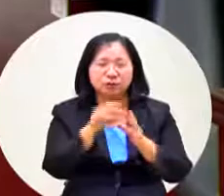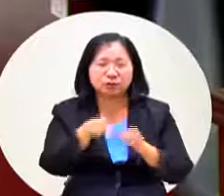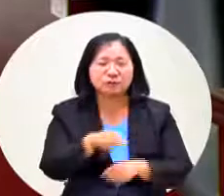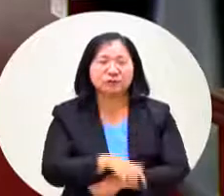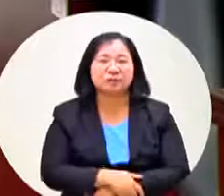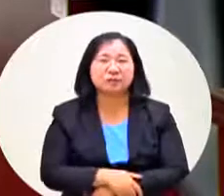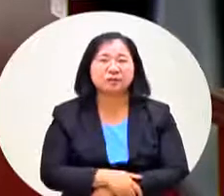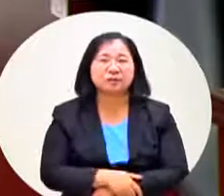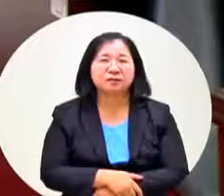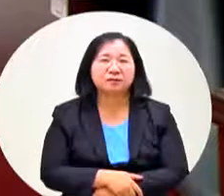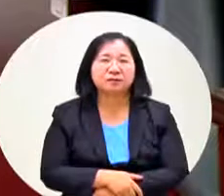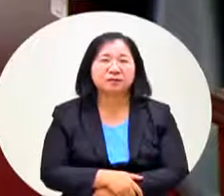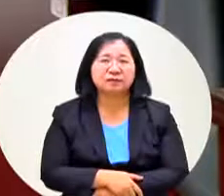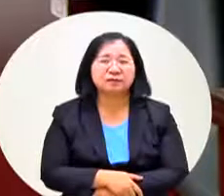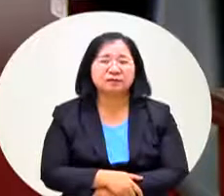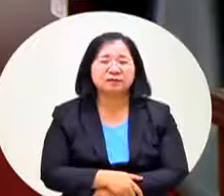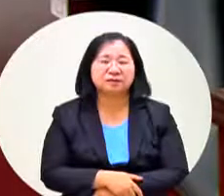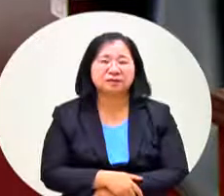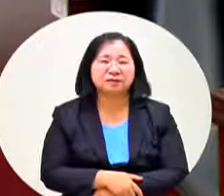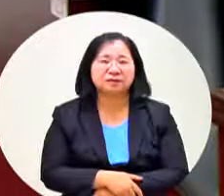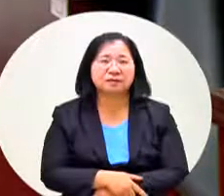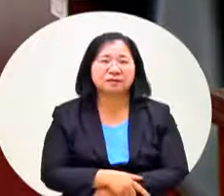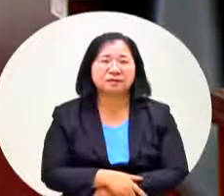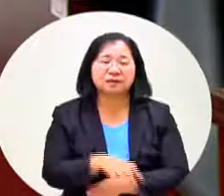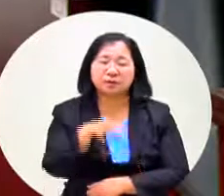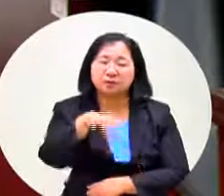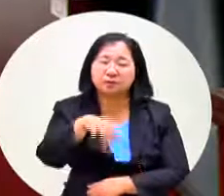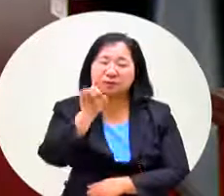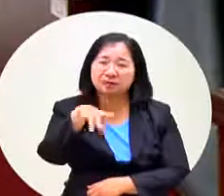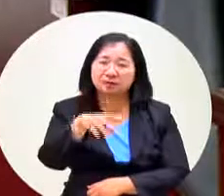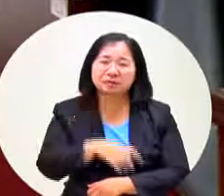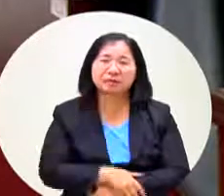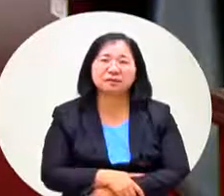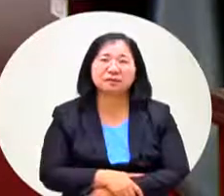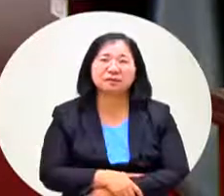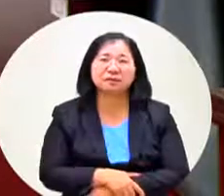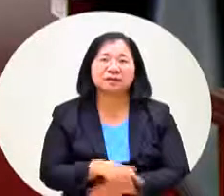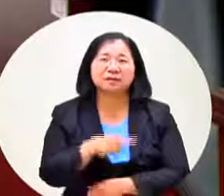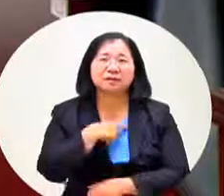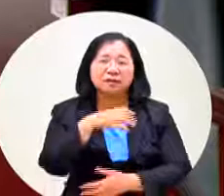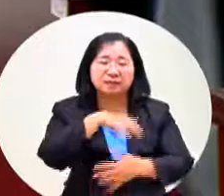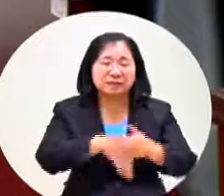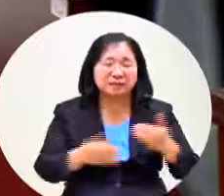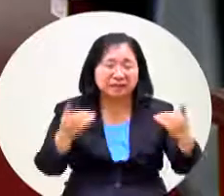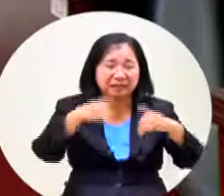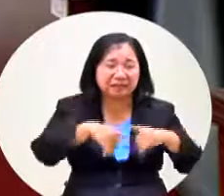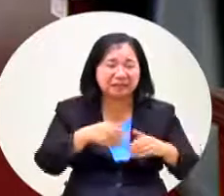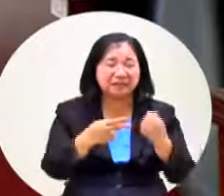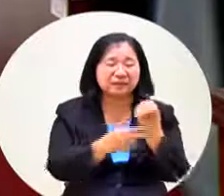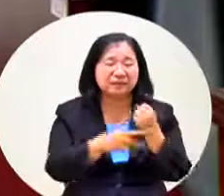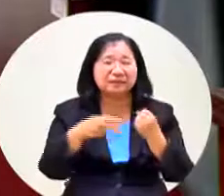吼，甲斗三工即个吼，谢谢。来，咱即个就是咱。